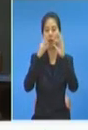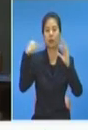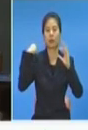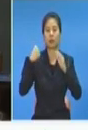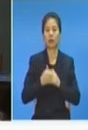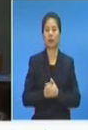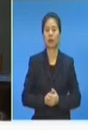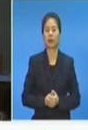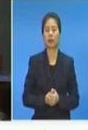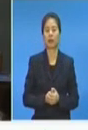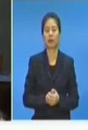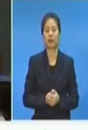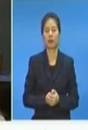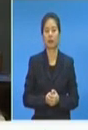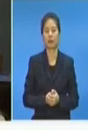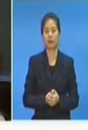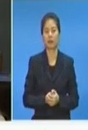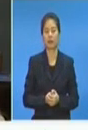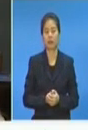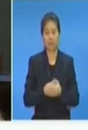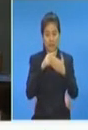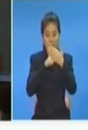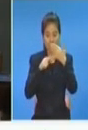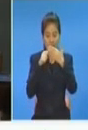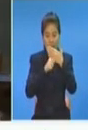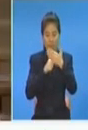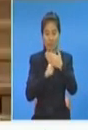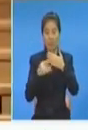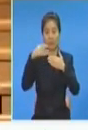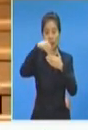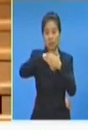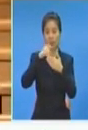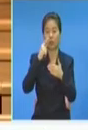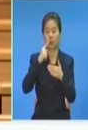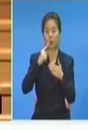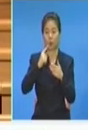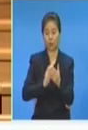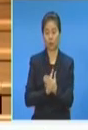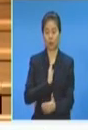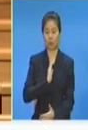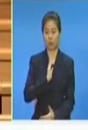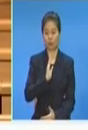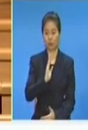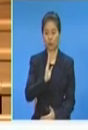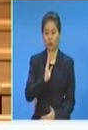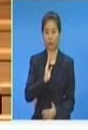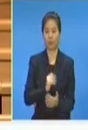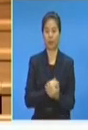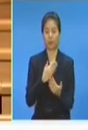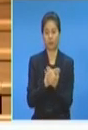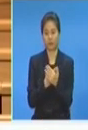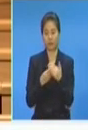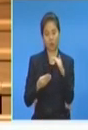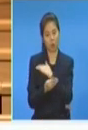การเลือกตั้งเป็นไปโดยสุจริตและเที่ยงธรรมคงต้องมองในหลายมิติ